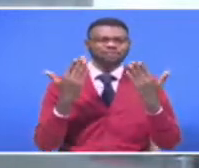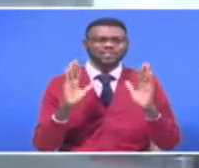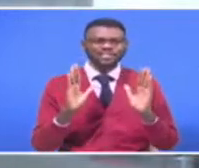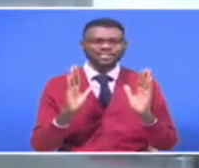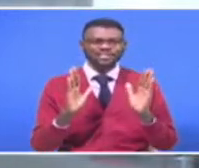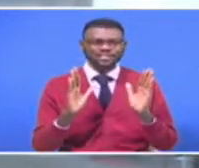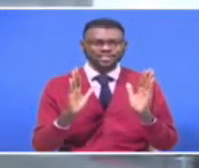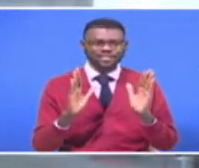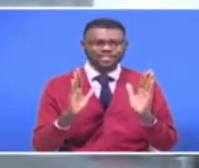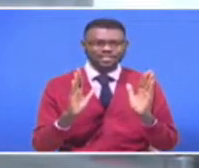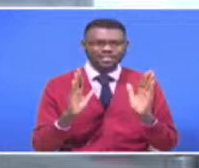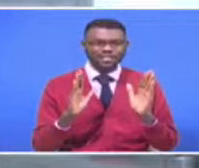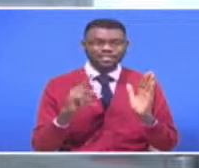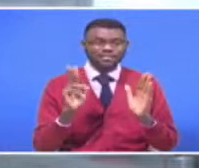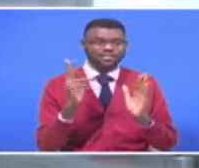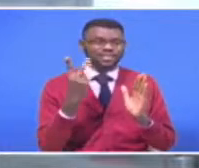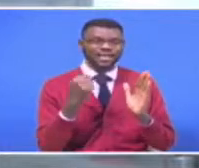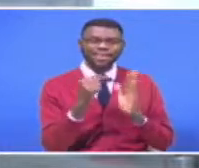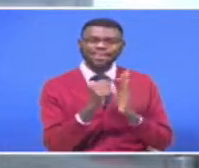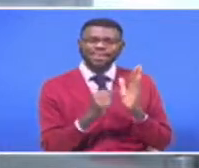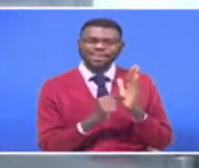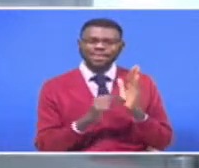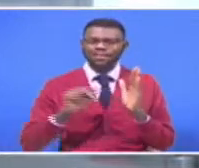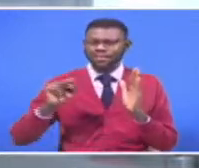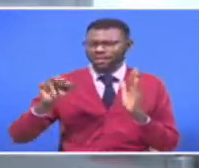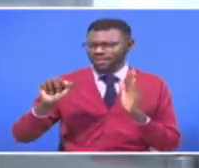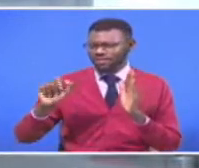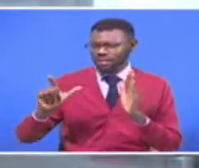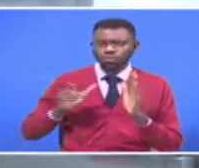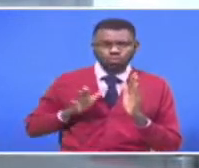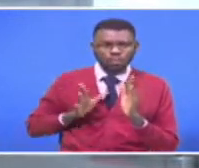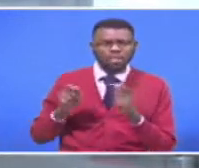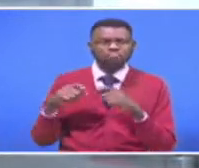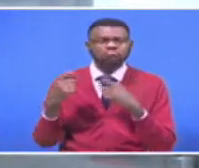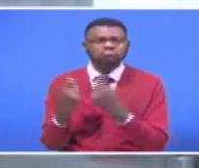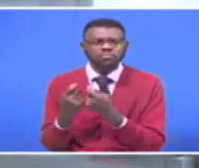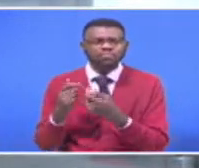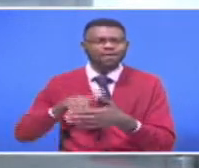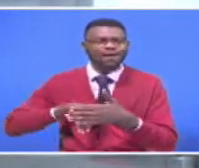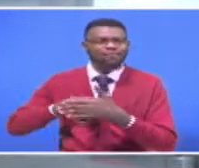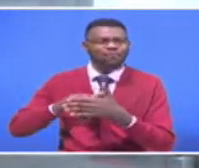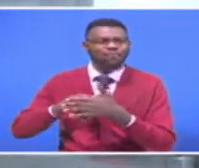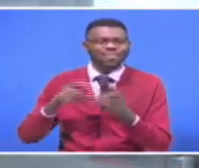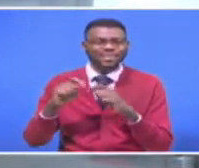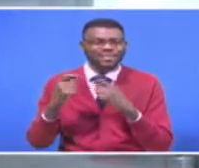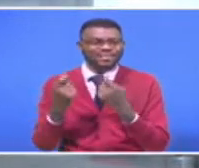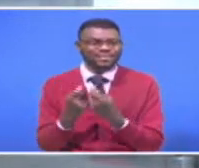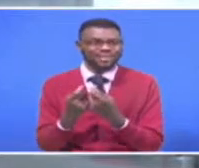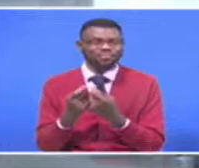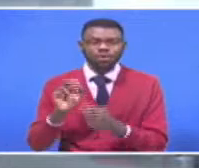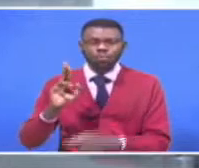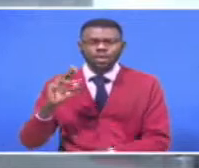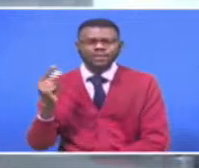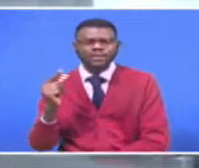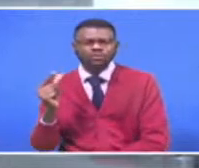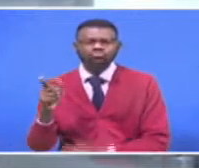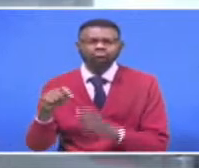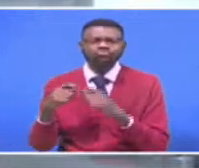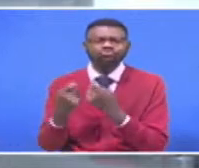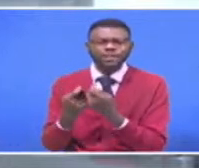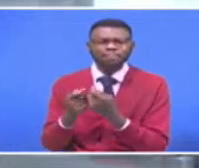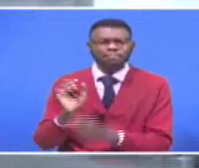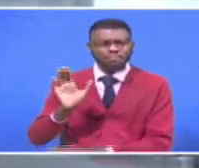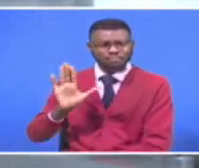daraja la pili hapa nchini NSL kwa wanawake, miamba wa soka kinadada kaunti ya Uasin-Gishu Eldoret Falcons